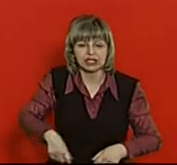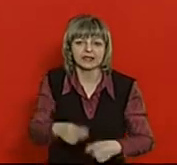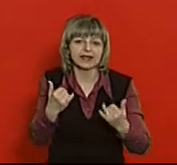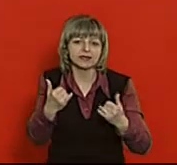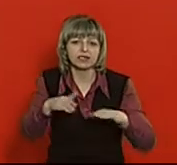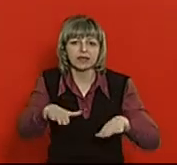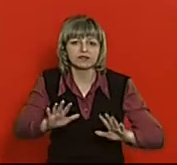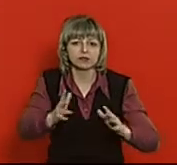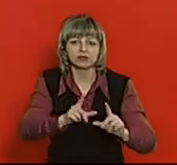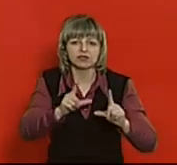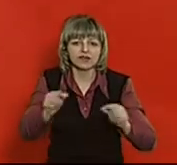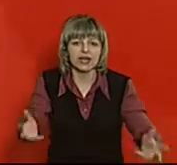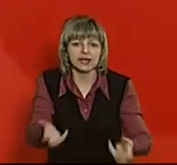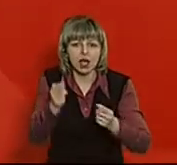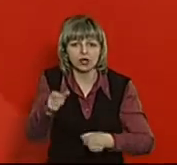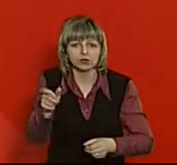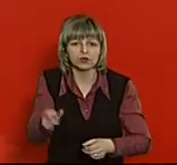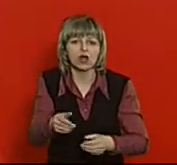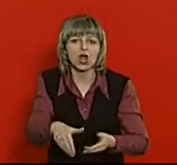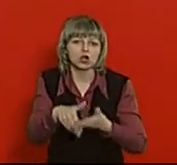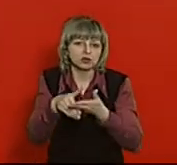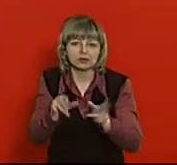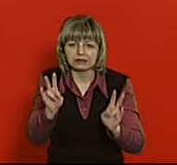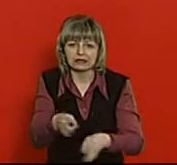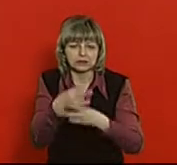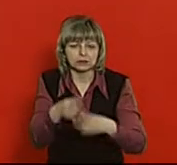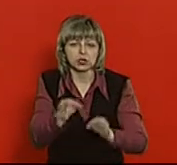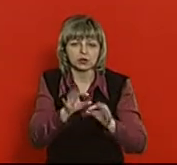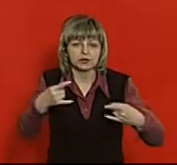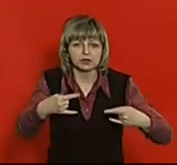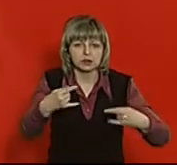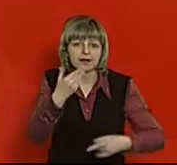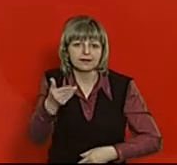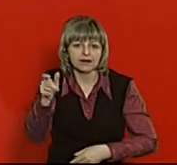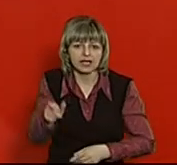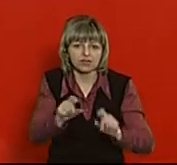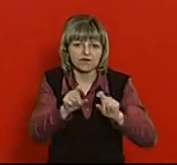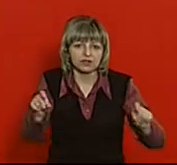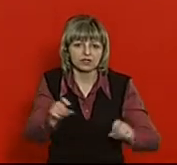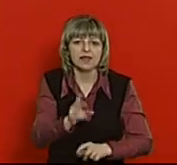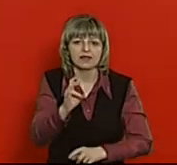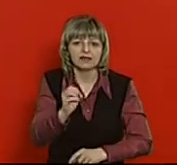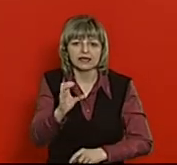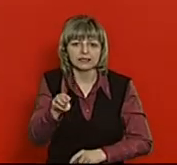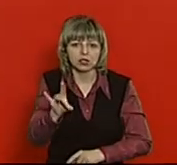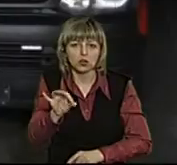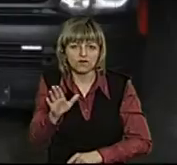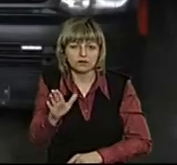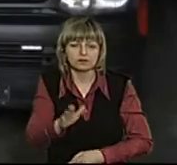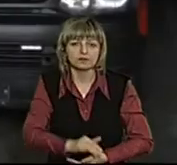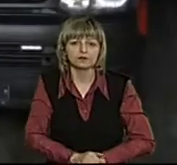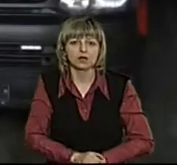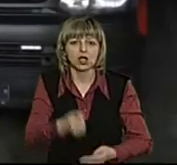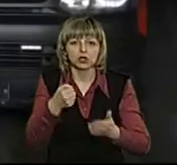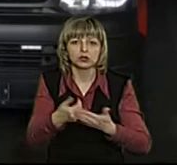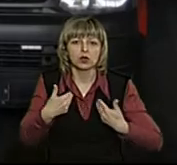На місце події виїхали рятувальники. Їх допомога не знадобилася, розповів Суспільному речник відомства Володимир Нестеров.